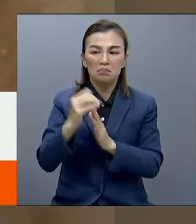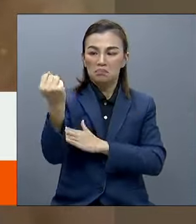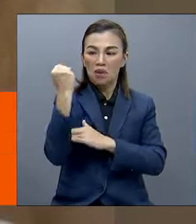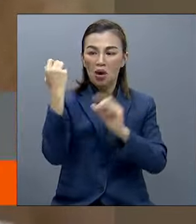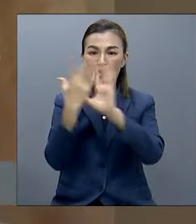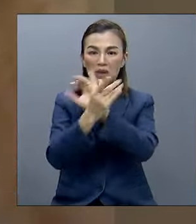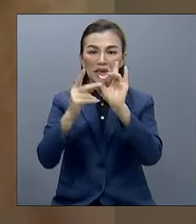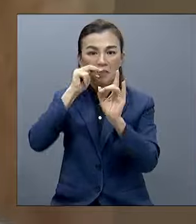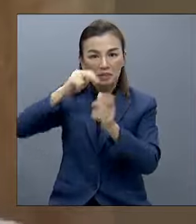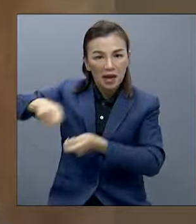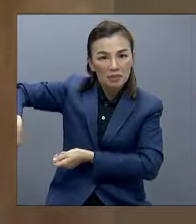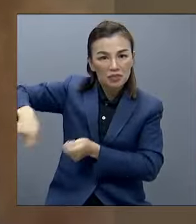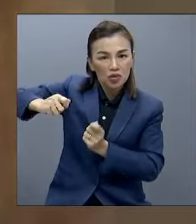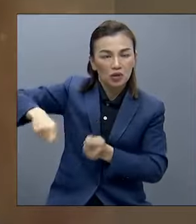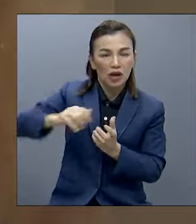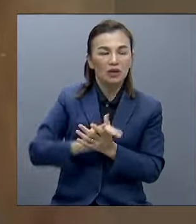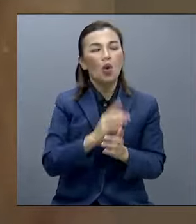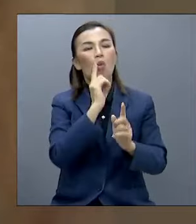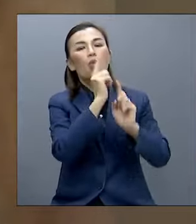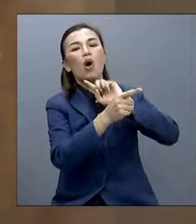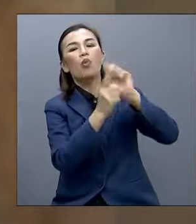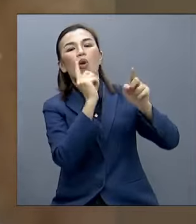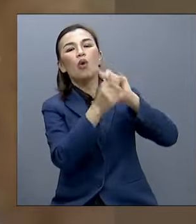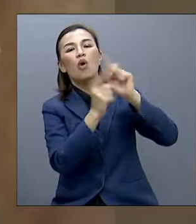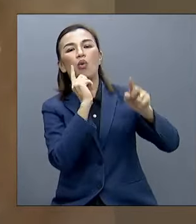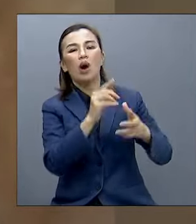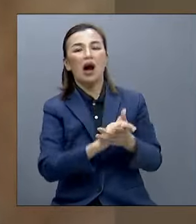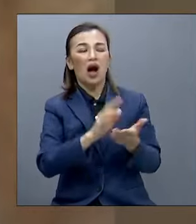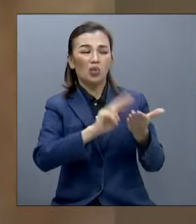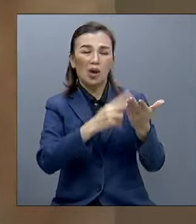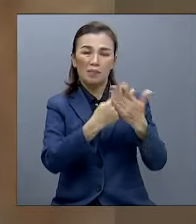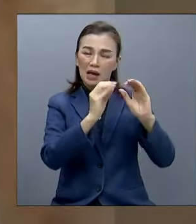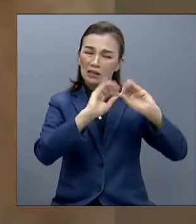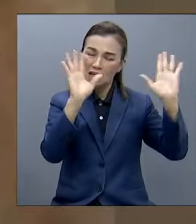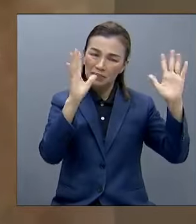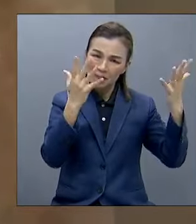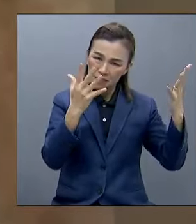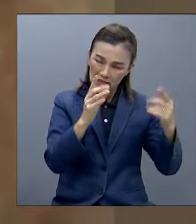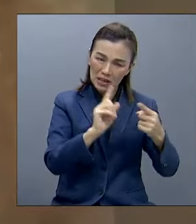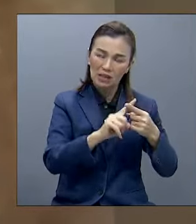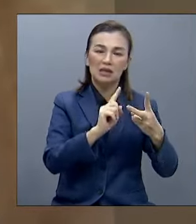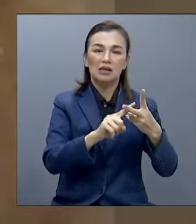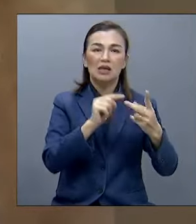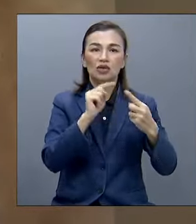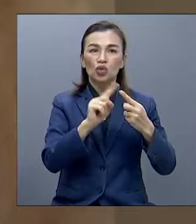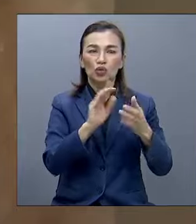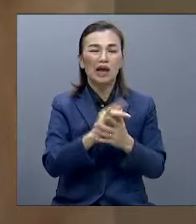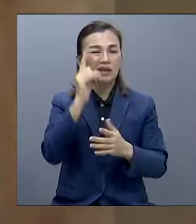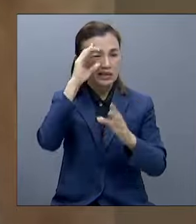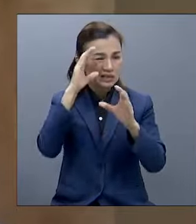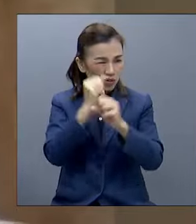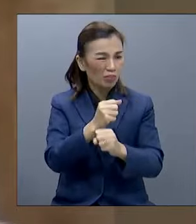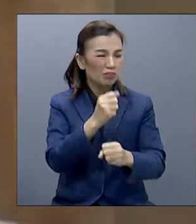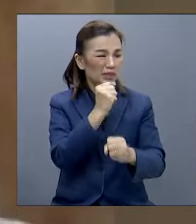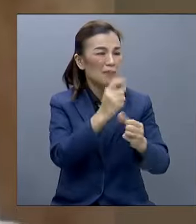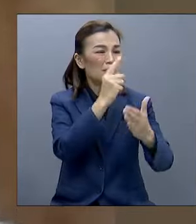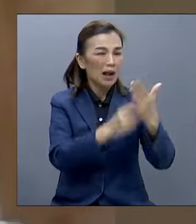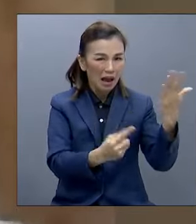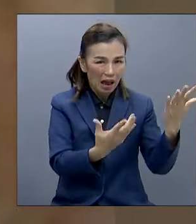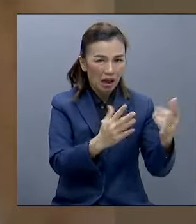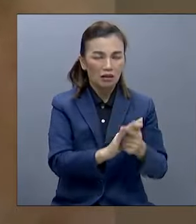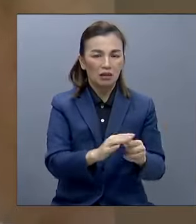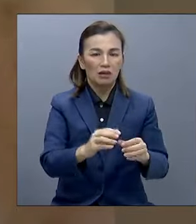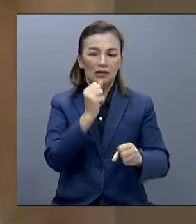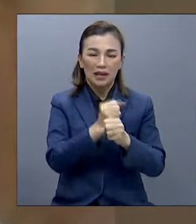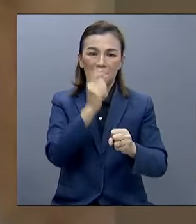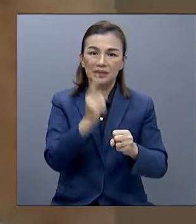ถูกวิพากษ์วิจารณ์ต่อไปอ่ะว่ามันไม่มีความชัดเจนทั้งในแง่คอนเซปใช่มั้ยครับแล้วมันก็จะไม่มีรูปธรรมในทาง